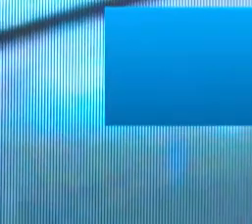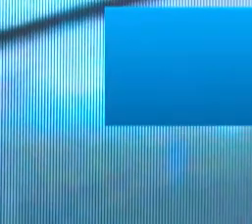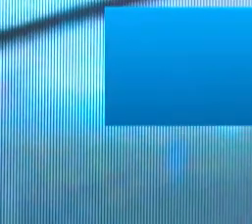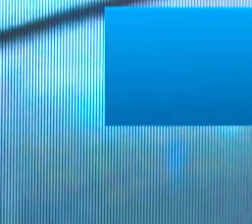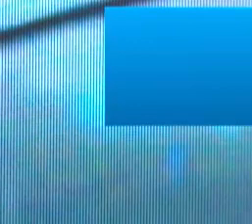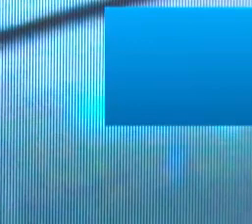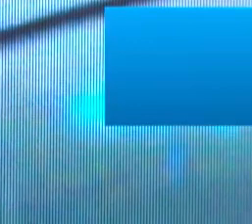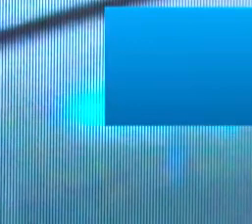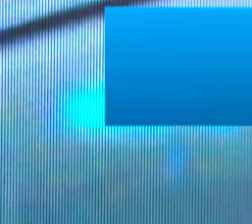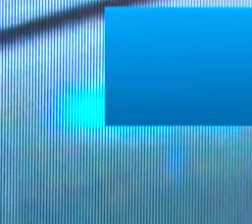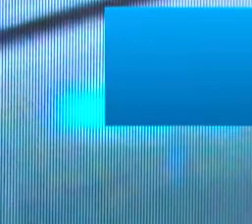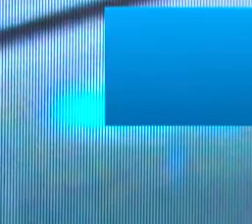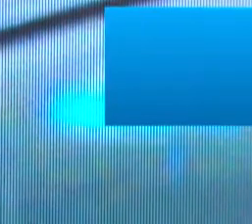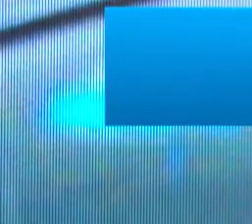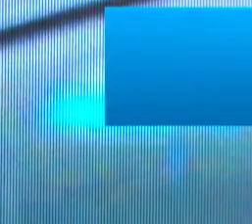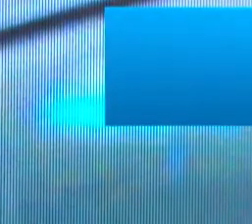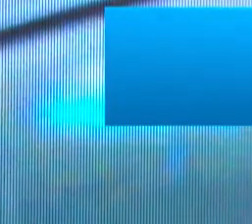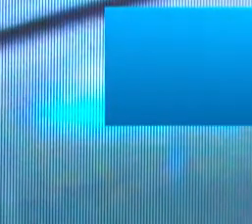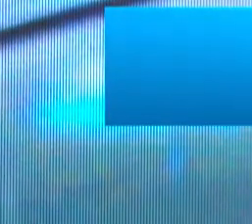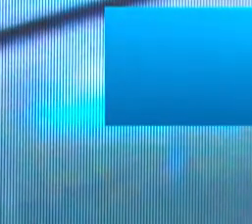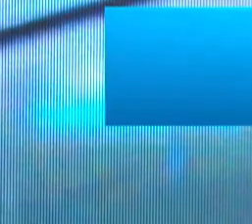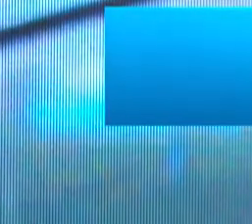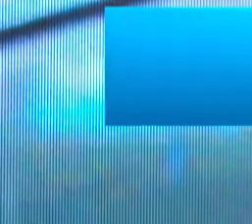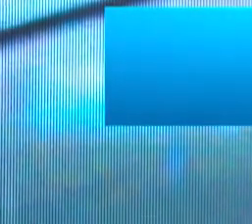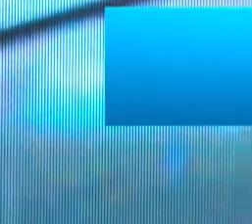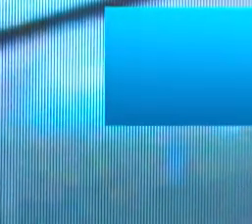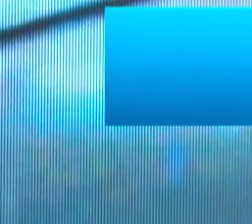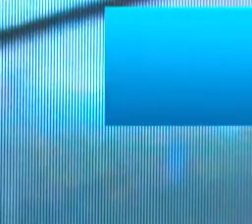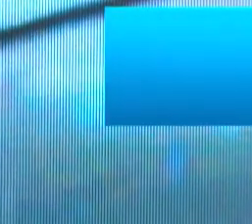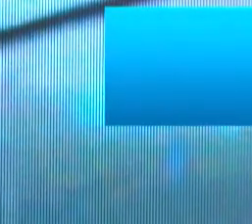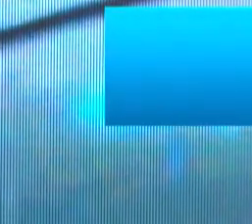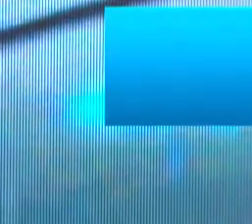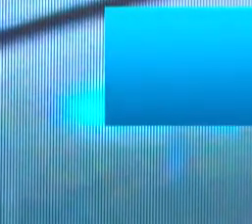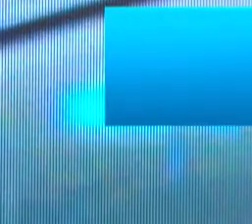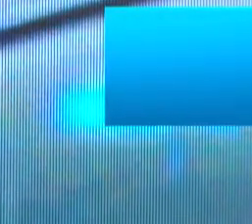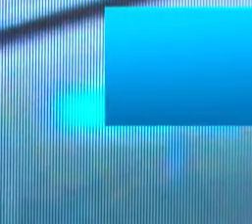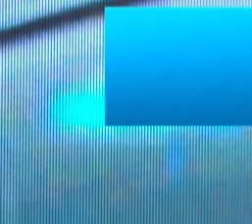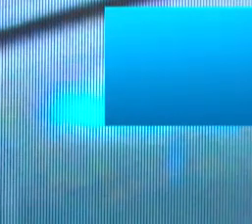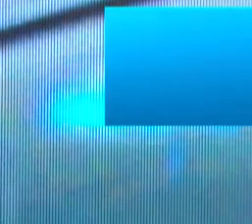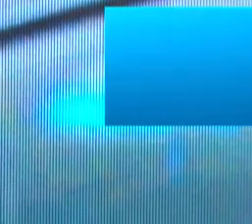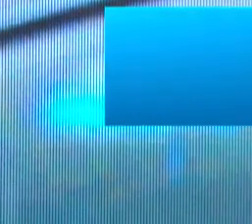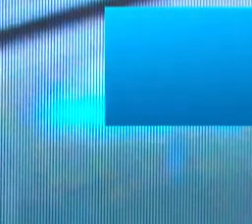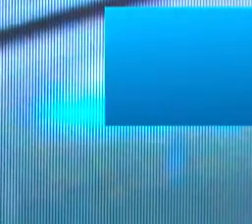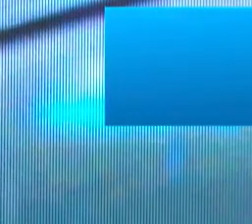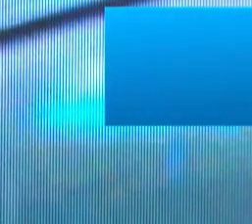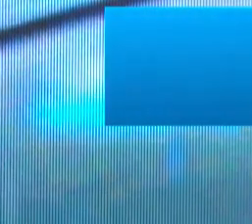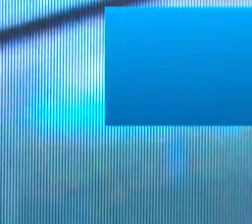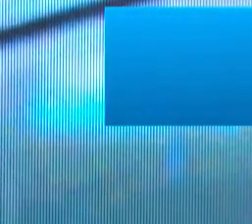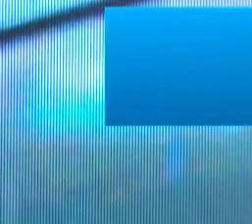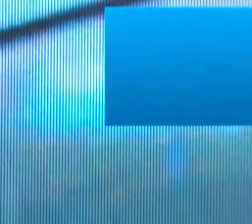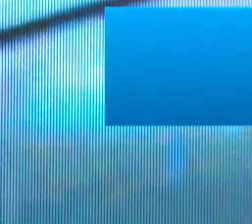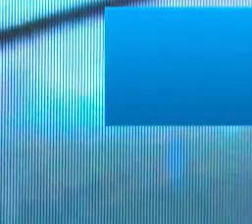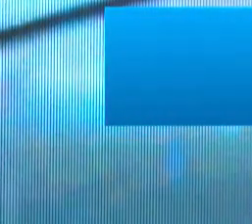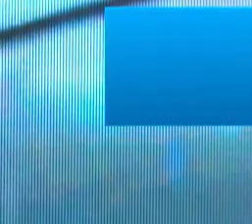האירוויזיון בישראל. 17 מדינות יעלו לבמה במתחם אקספו בתל אביב בשעה 10 בלילה ביום שלישי, 10